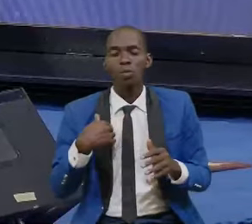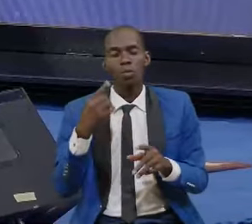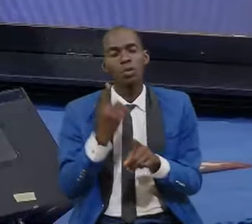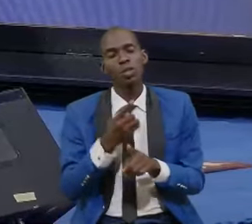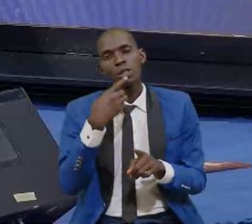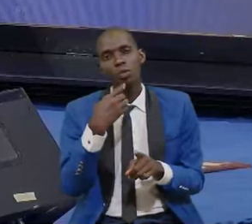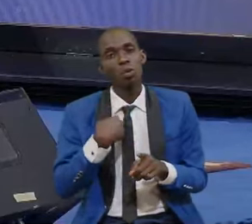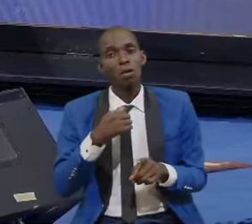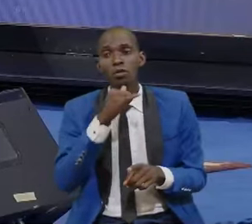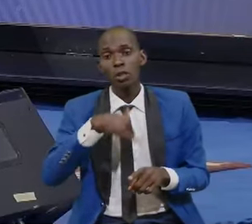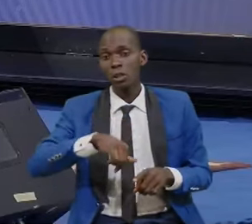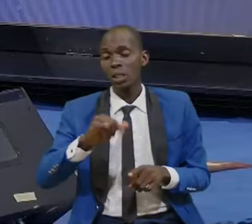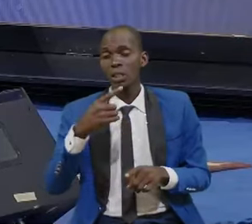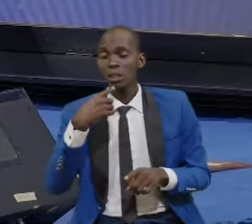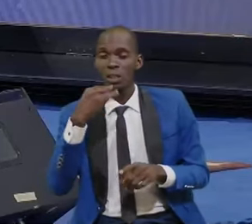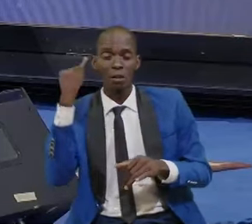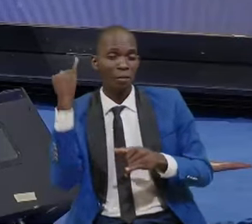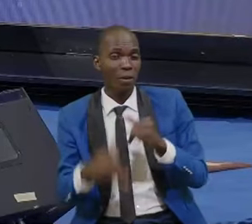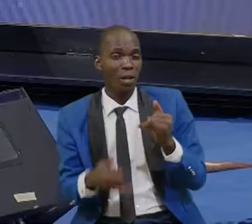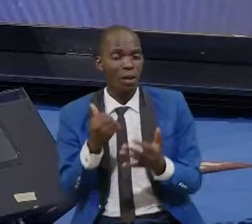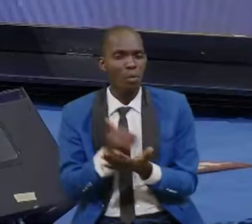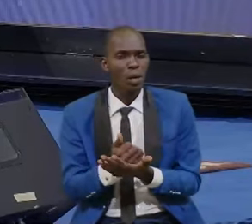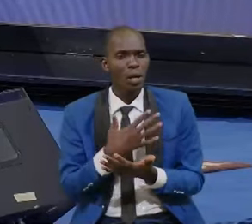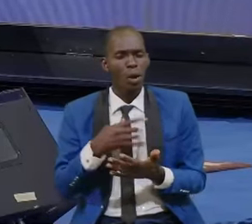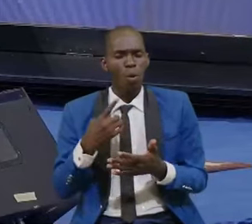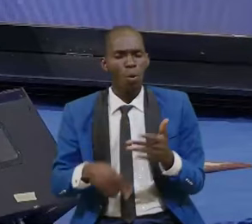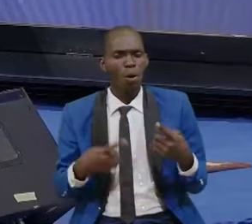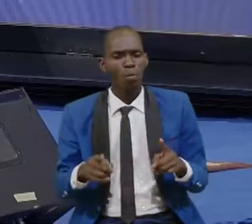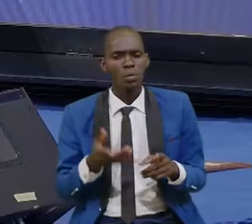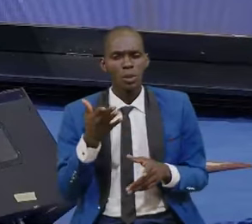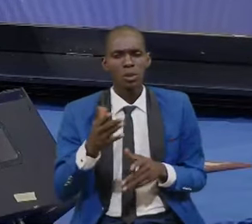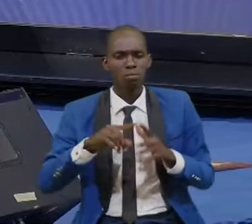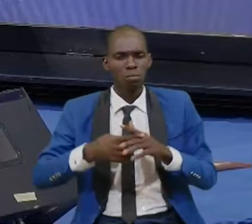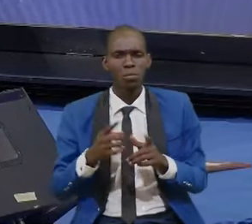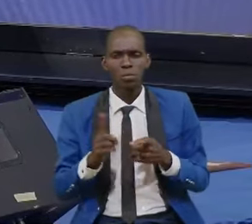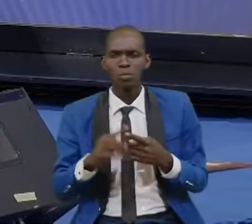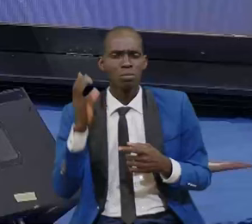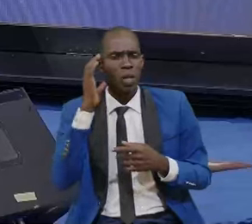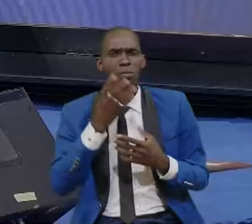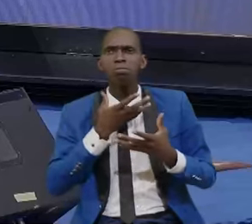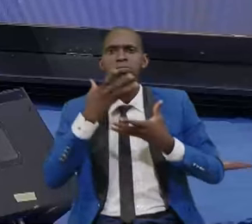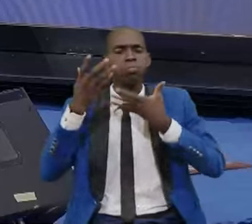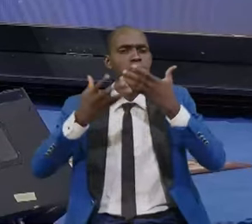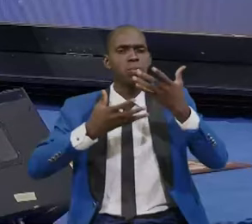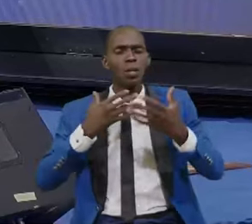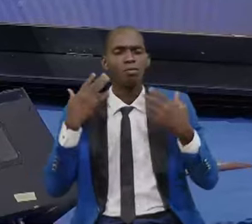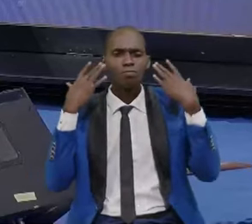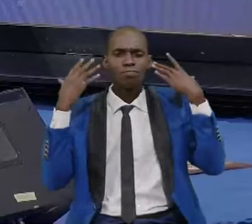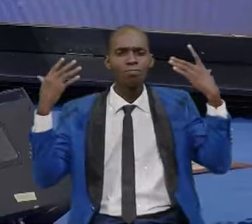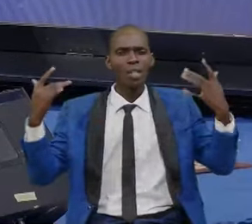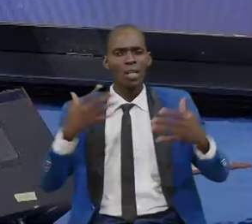prié. On n'avait pas encore dit le dernier Amen. Et il y avait des cris. Et la maman est